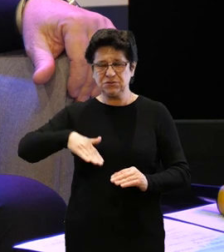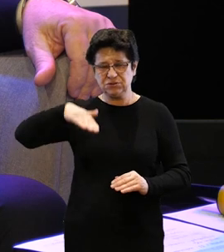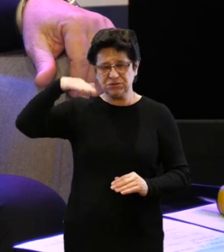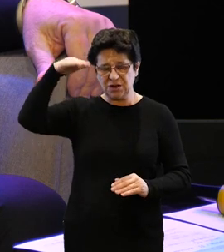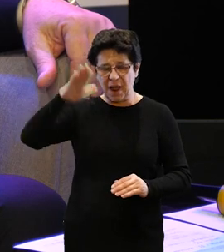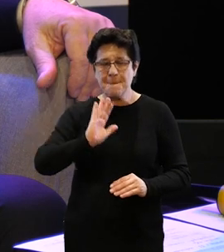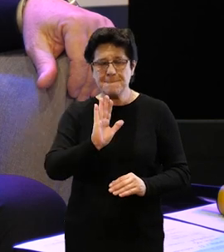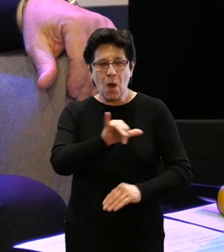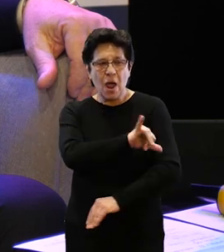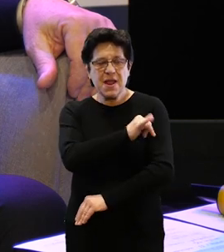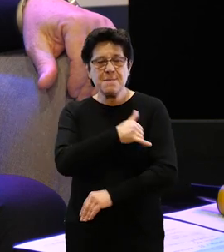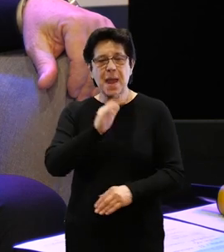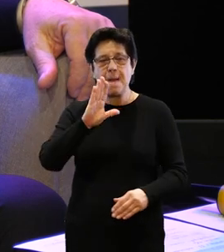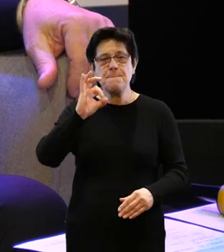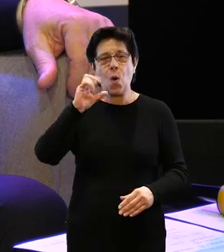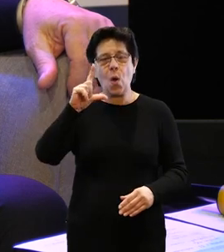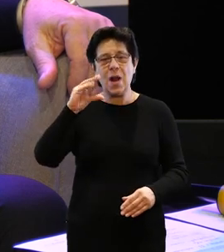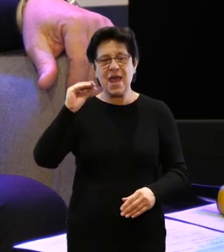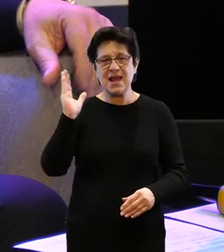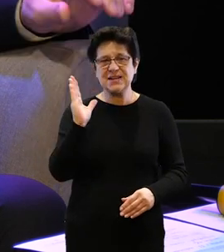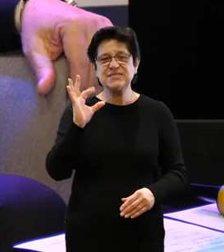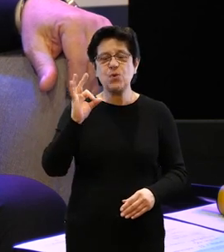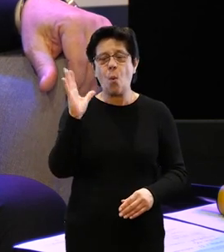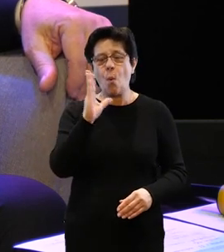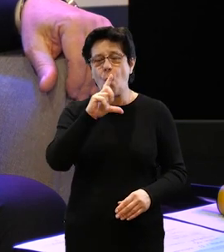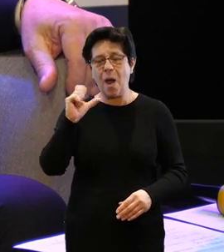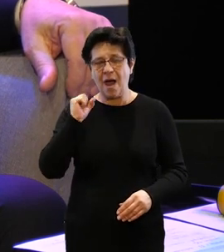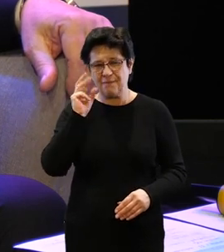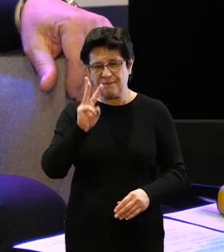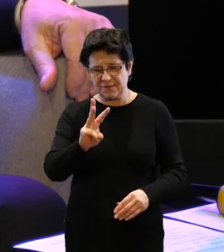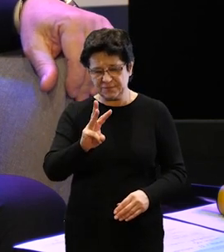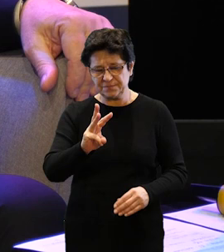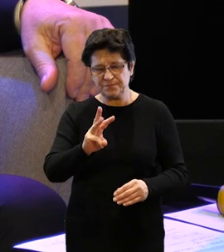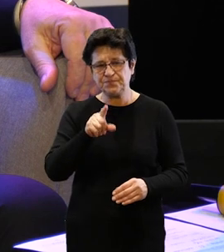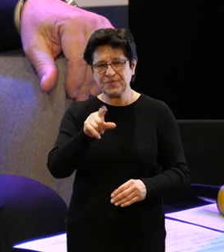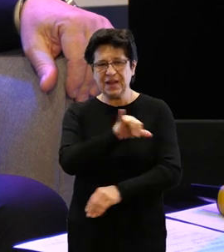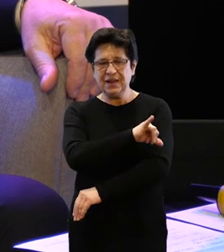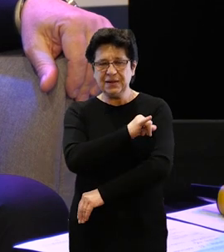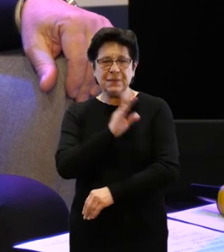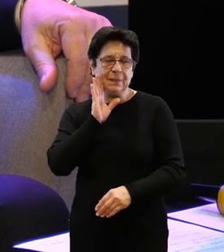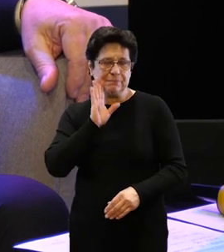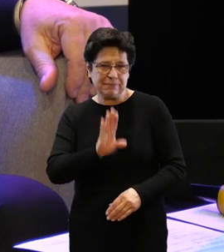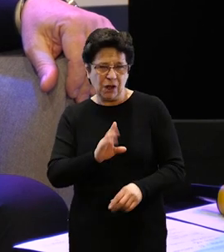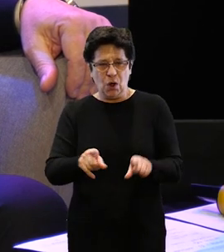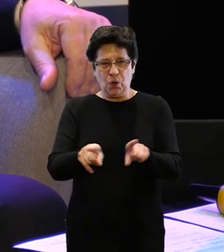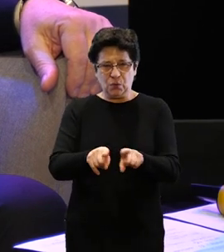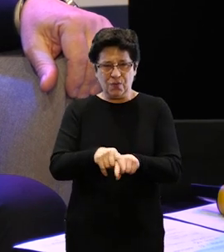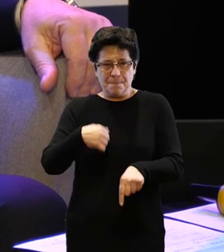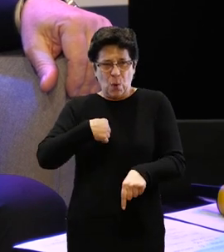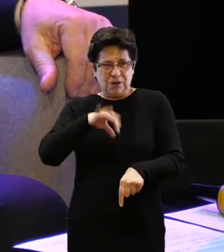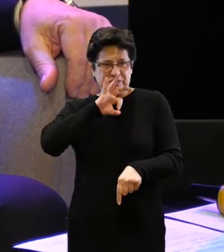ta tradycja imienia Bolesław jest w rodzinie podtrzymywana Nie ukrywam mam syna który też ma na